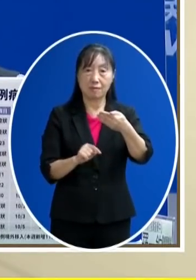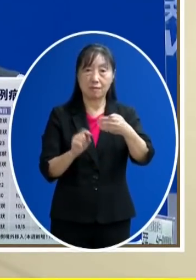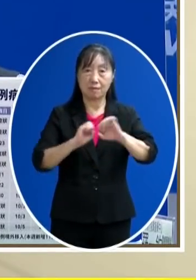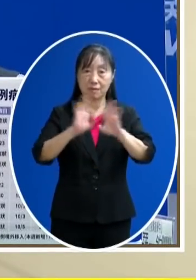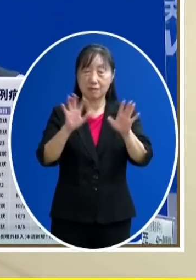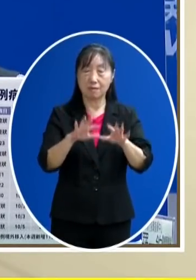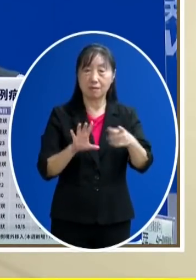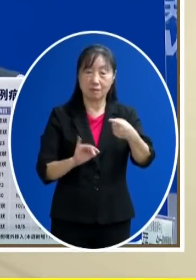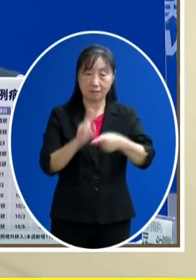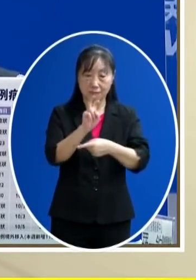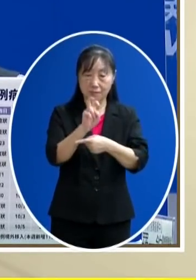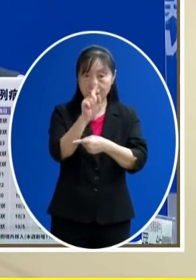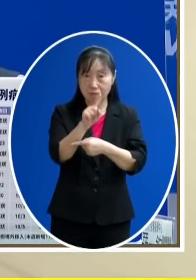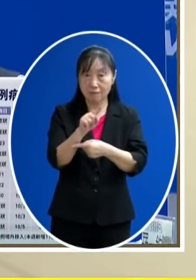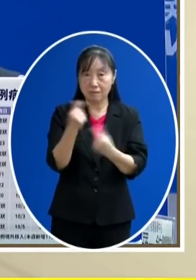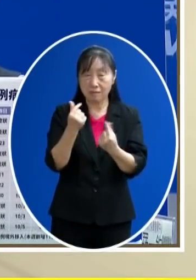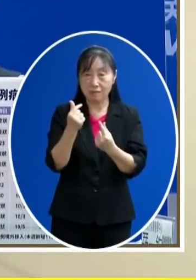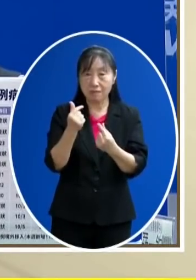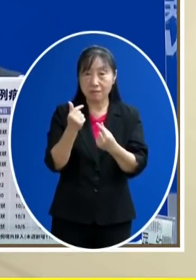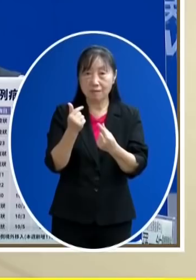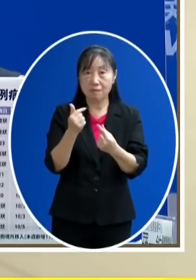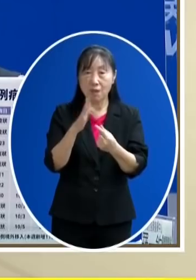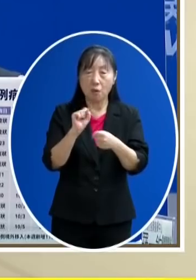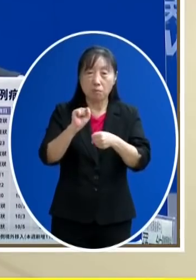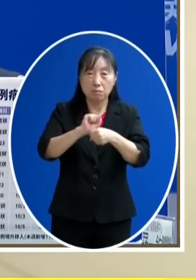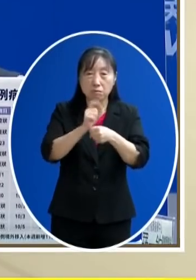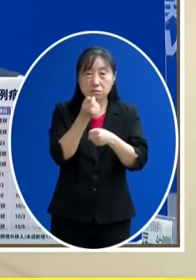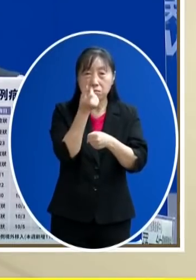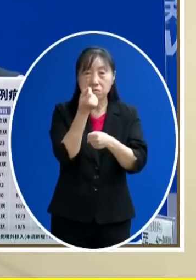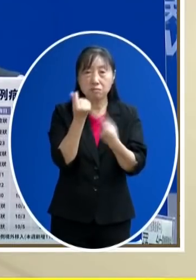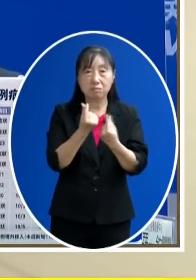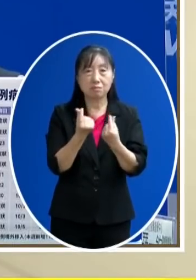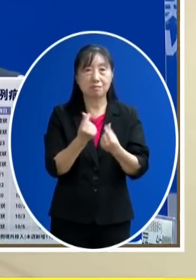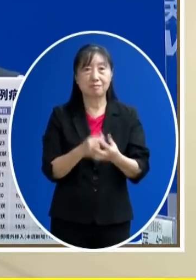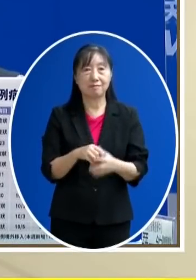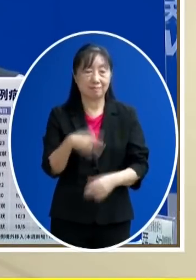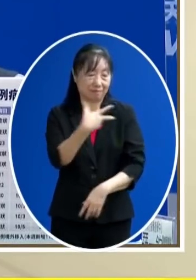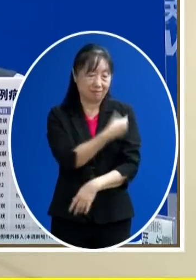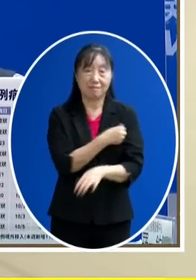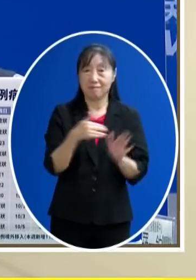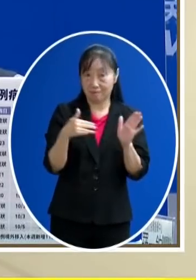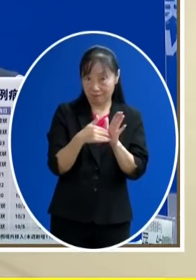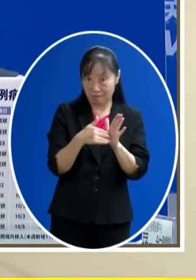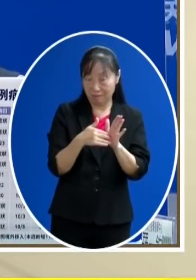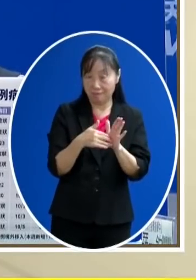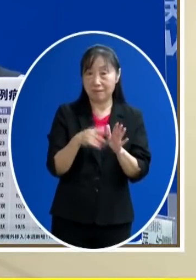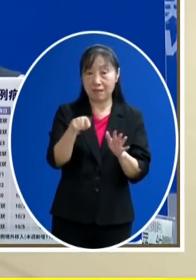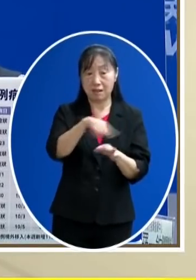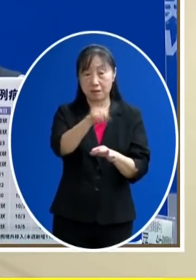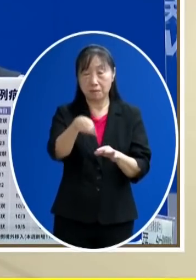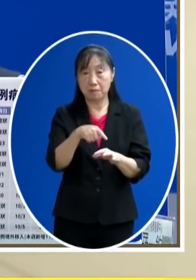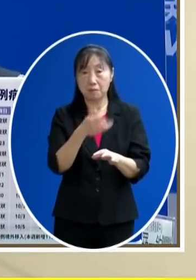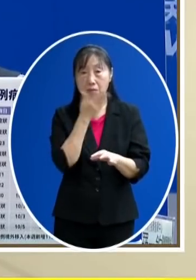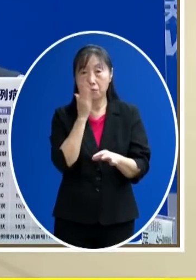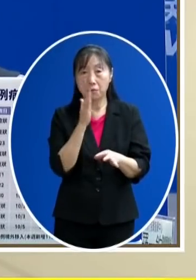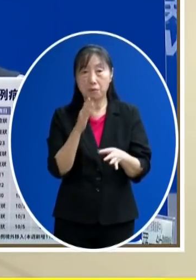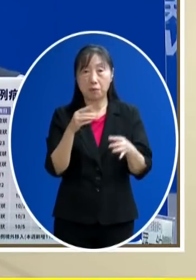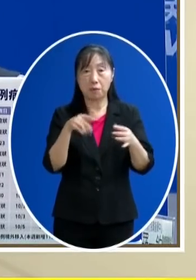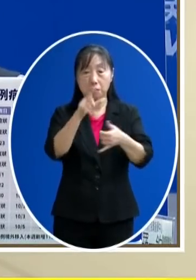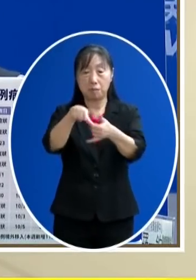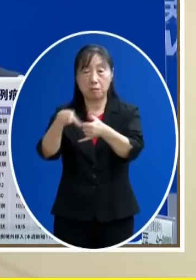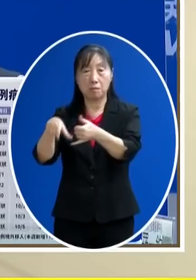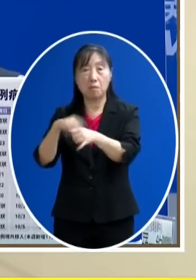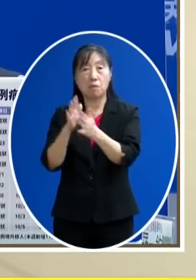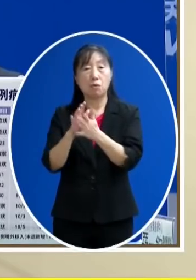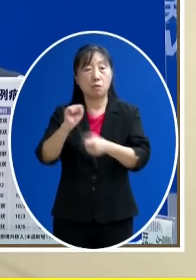的21%看起来有稍微上升，显示说现在打了疫苗完整接种的旅客是有大概越来越增